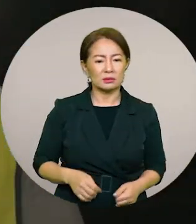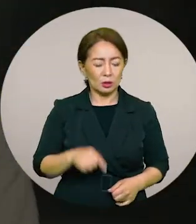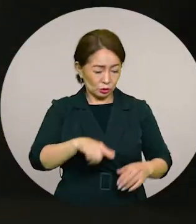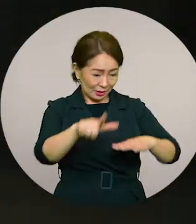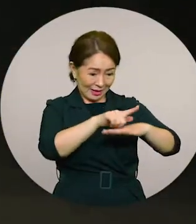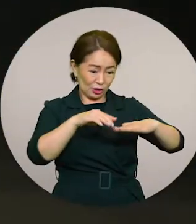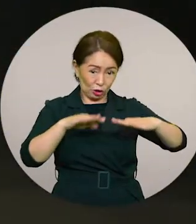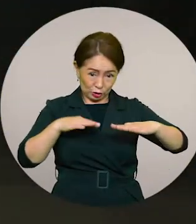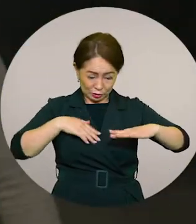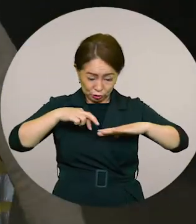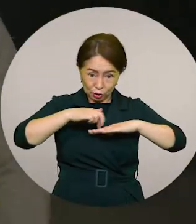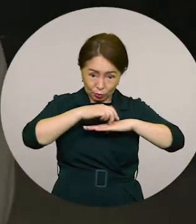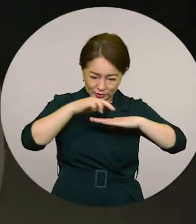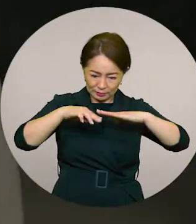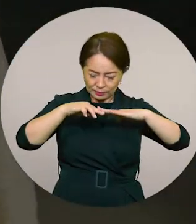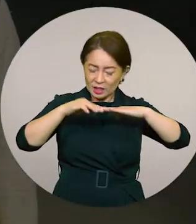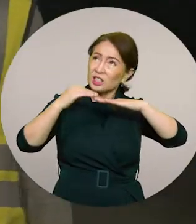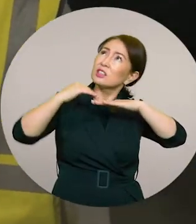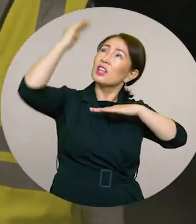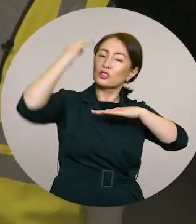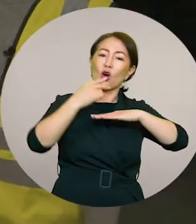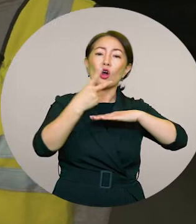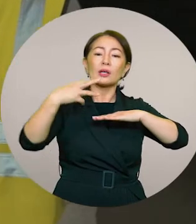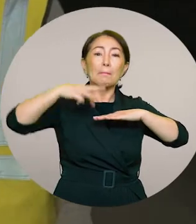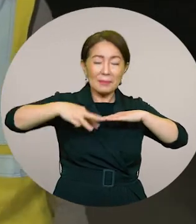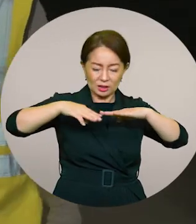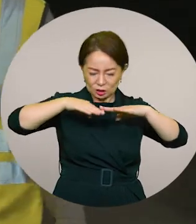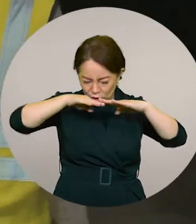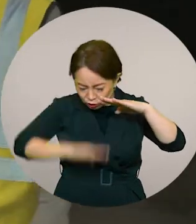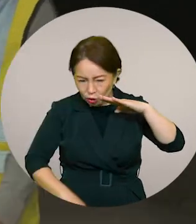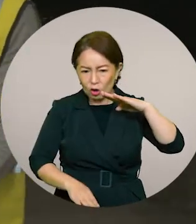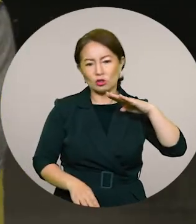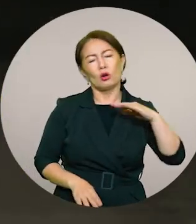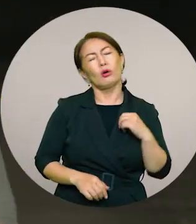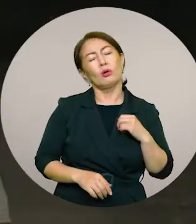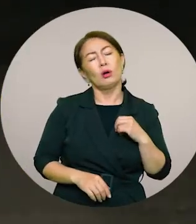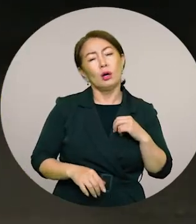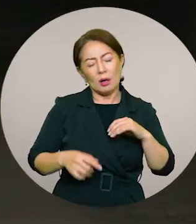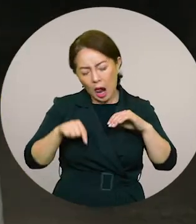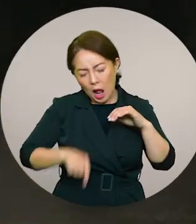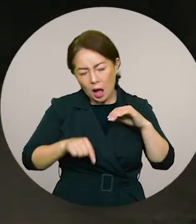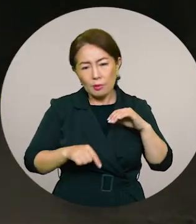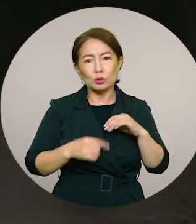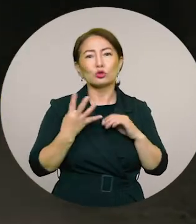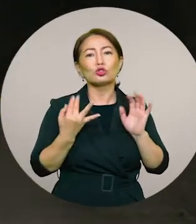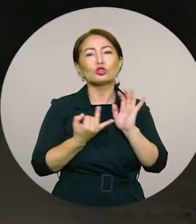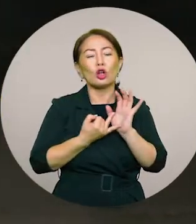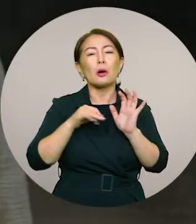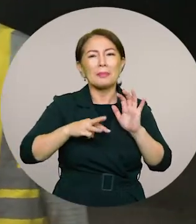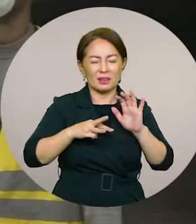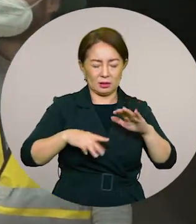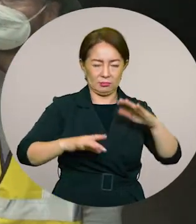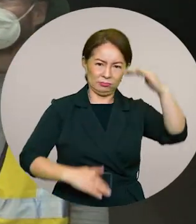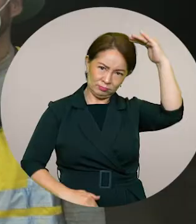одоо яг энэ шатнаас бол дээшээ 25 м. 25 м. Тий, доошоогоо яг энэ крашерынхаа суур хүртэл 47